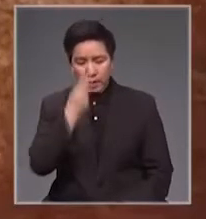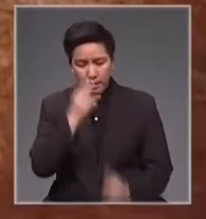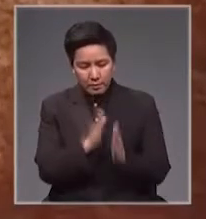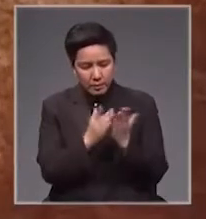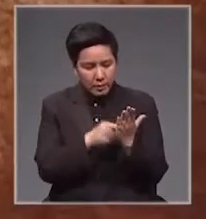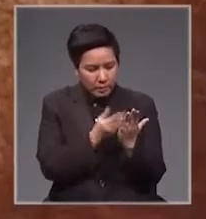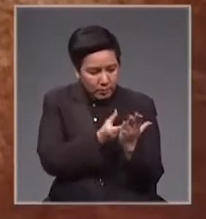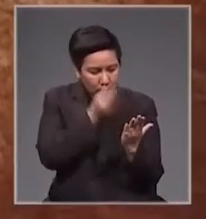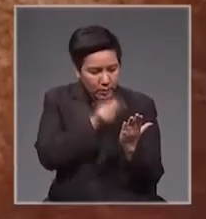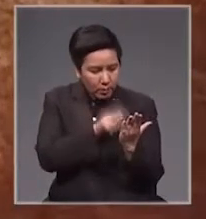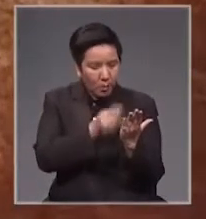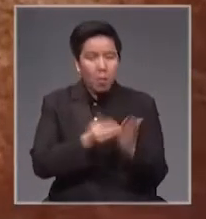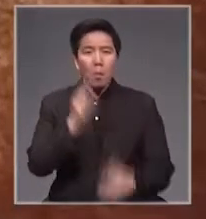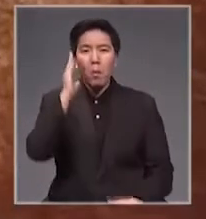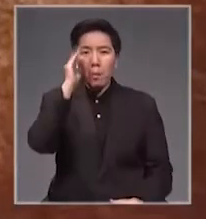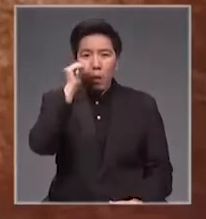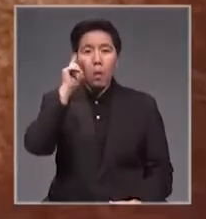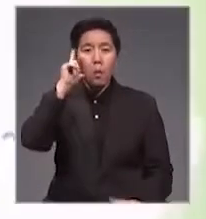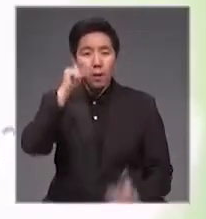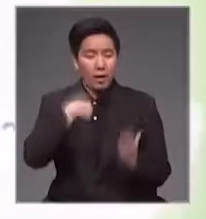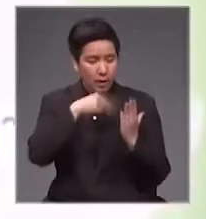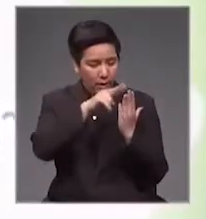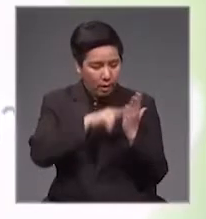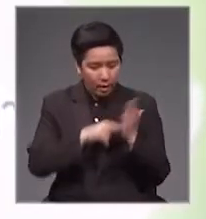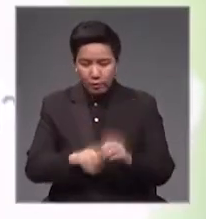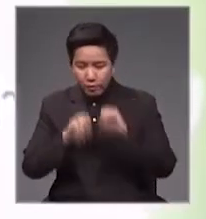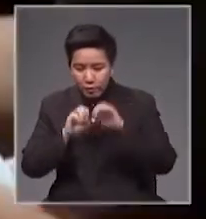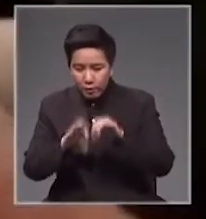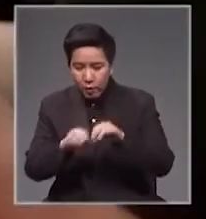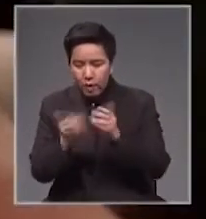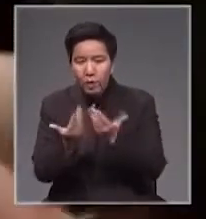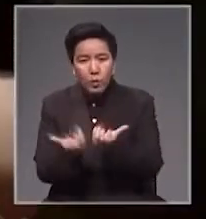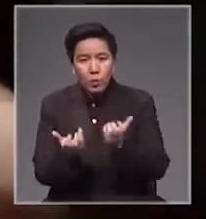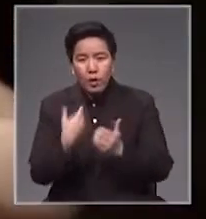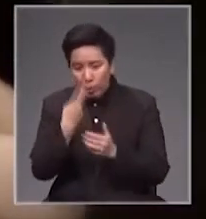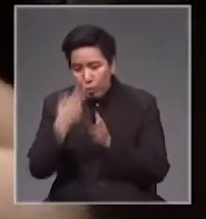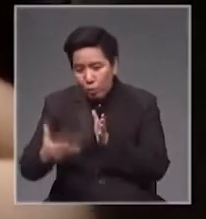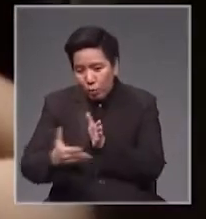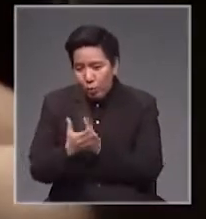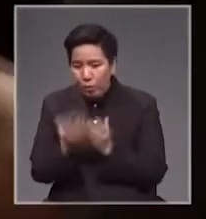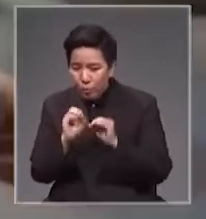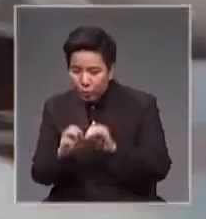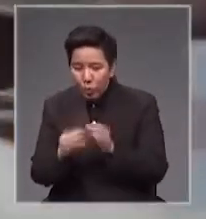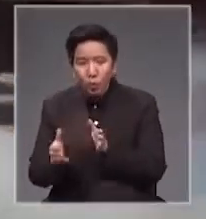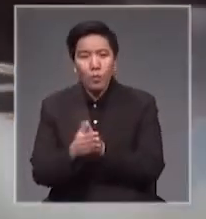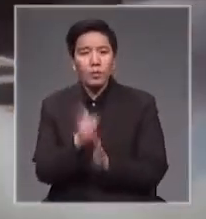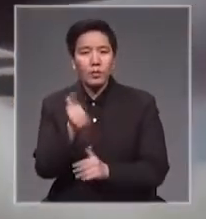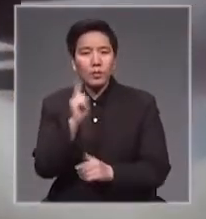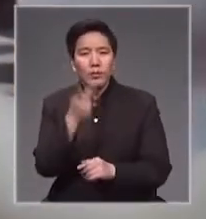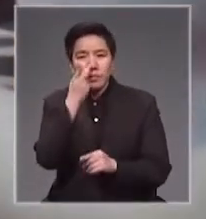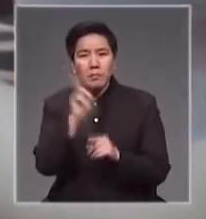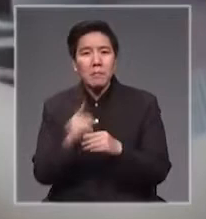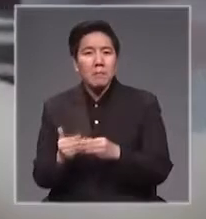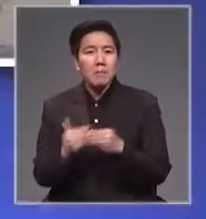ถจะใช้เป็นคู่มือพ่อแม่ครูอาจารย์ในการมีส่วนร่วมในการเรียนรู้และสนุกไปพร้อมๆกับเด็กและลูกหลานนะครับเป็นการเที่ยวแบบสร้างส